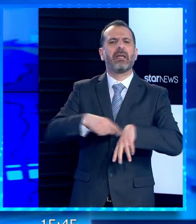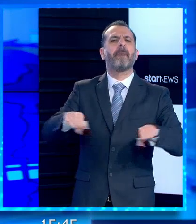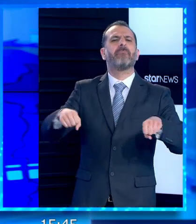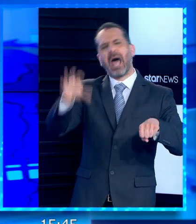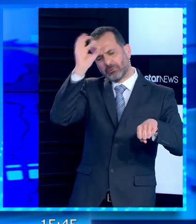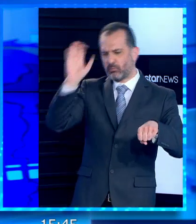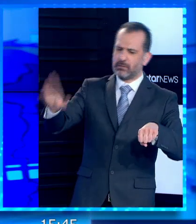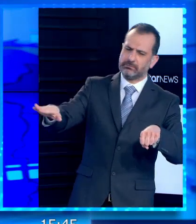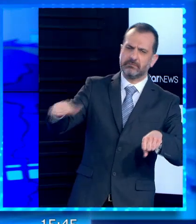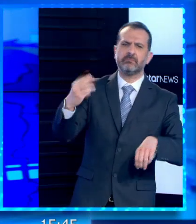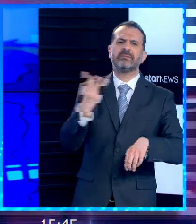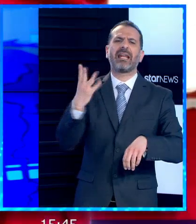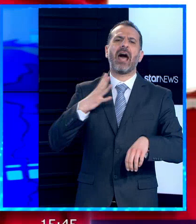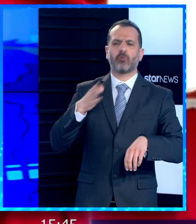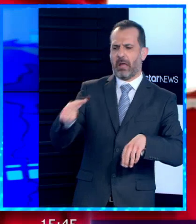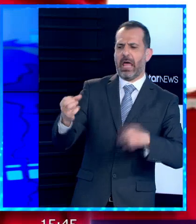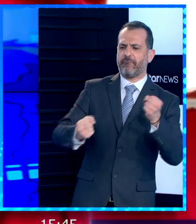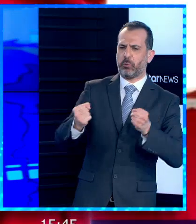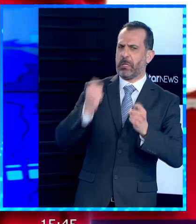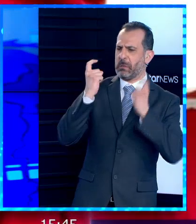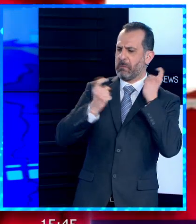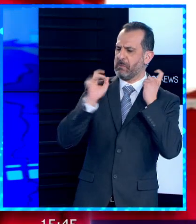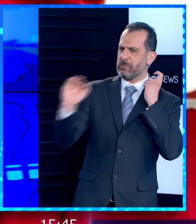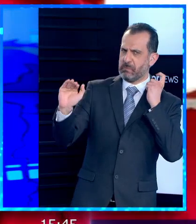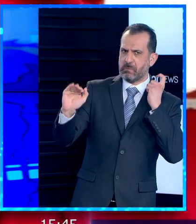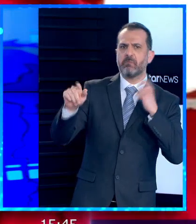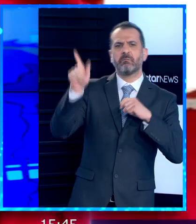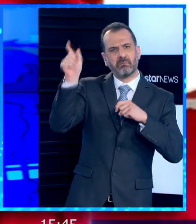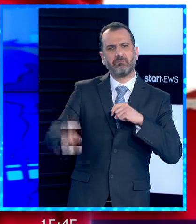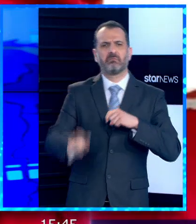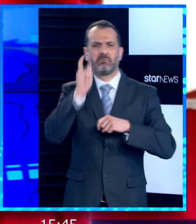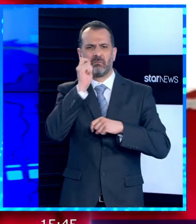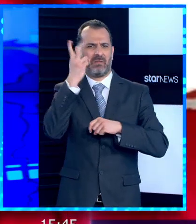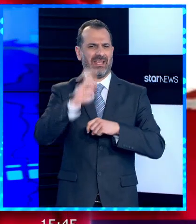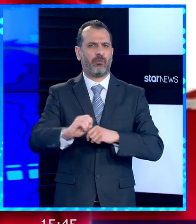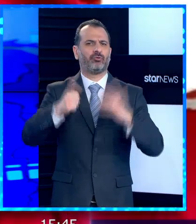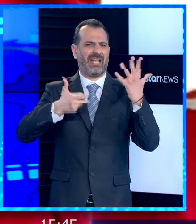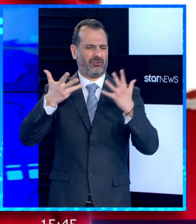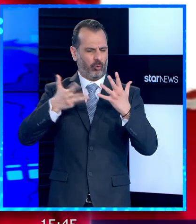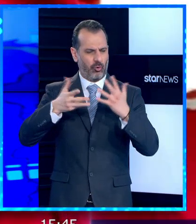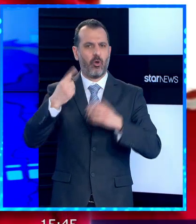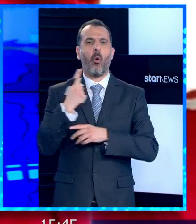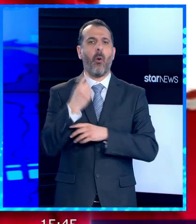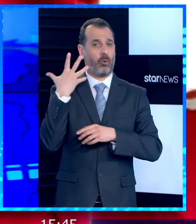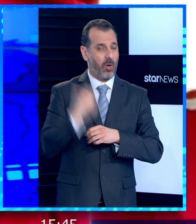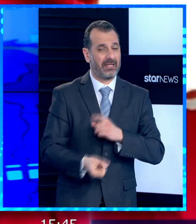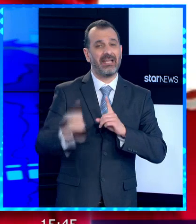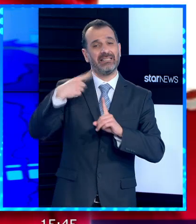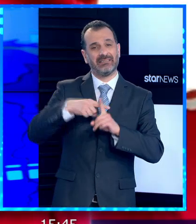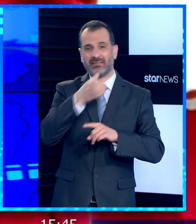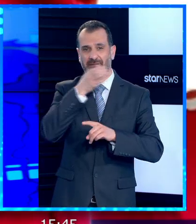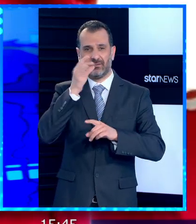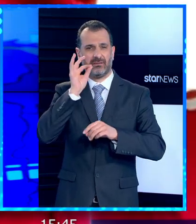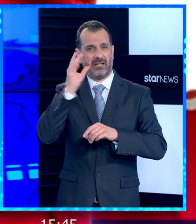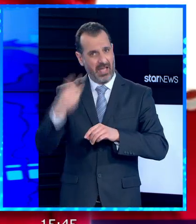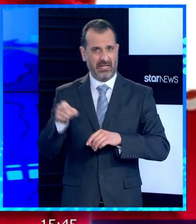και έβγαλε το λαβράκι. Ο 26χρονος Έλληνας τράπερ είχε στην κατοχή του και μικροποσότητα χασίς. Ωστόσο,